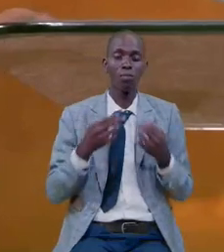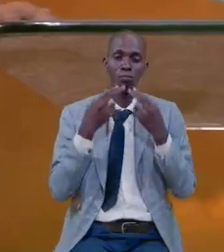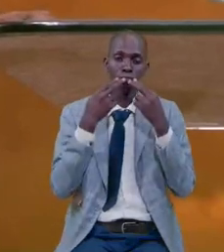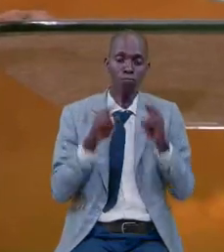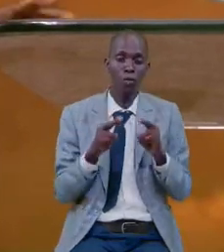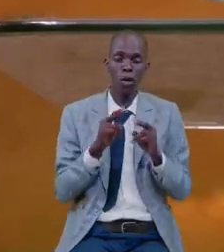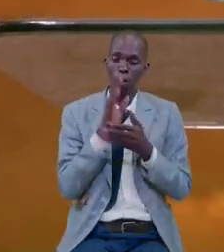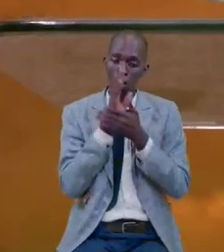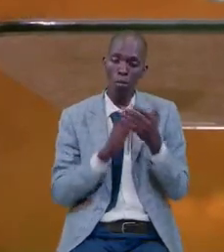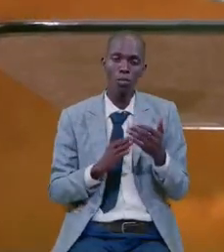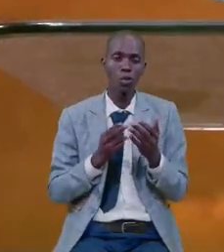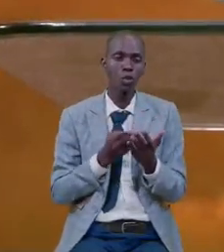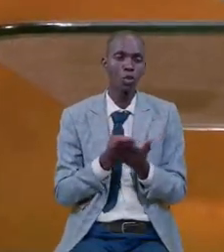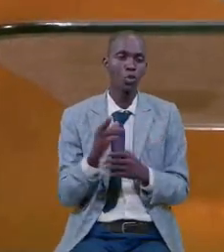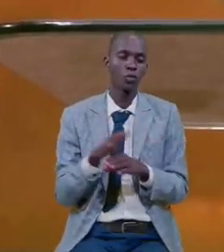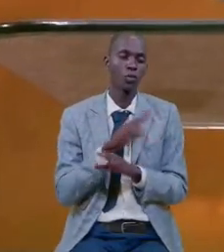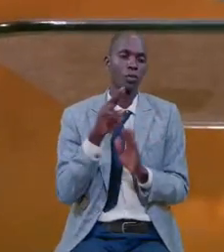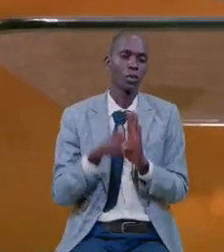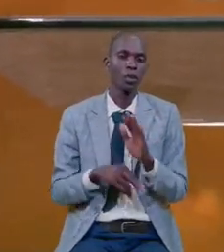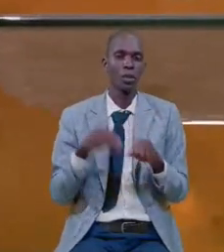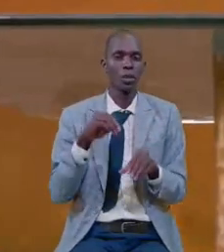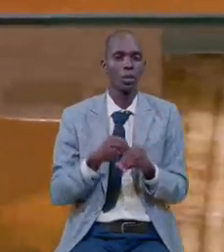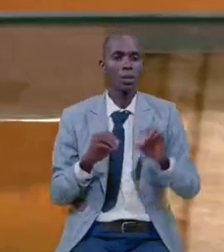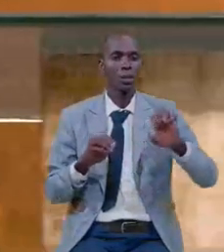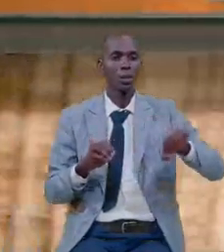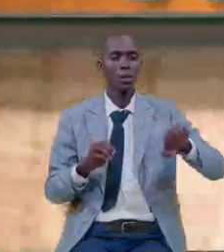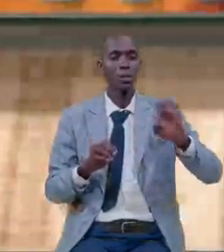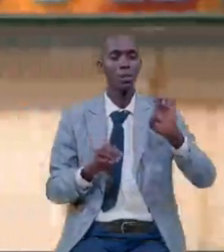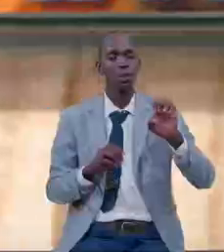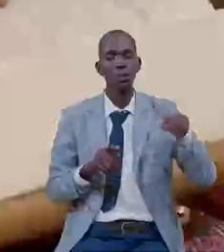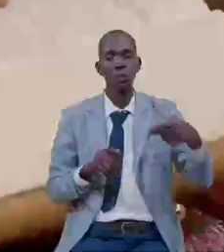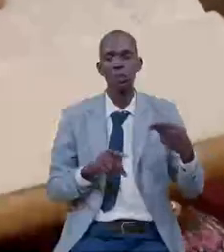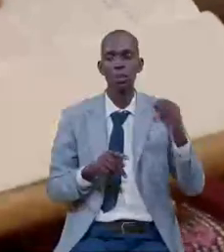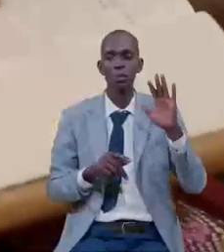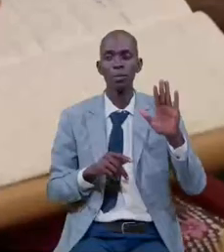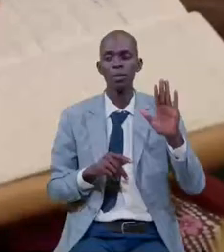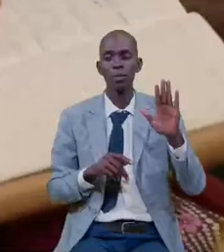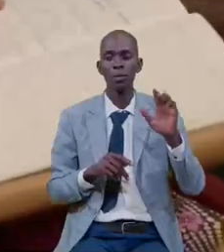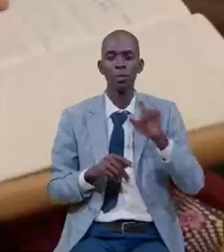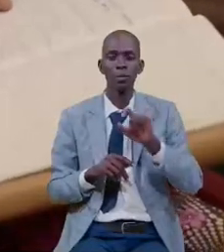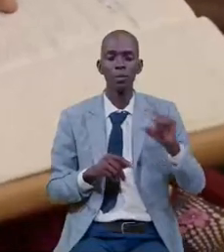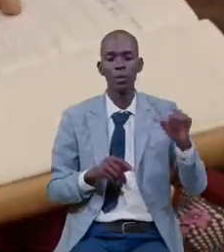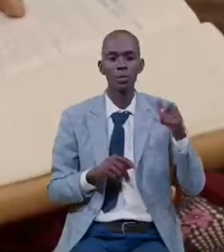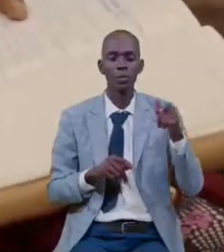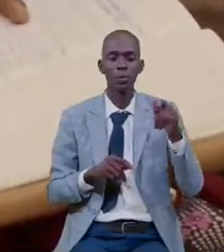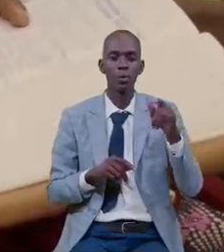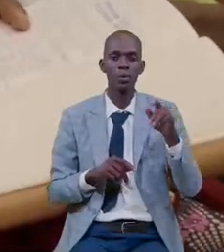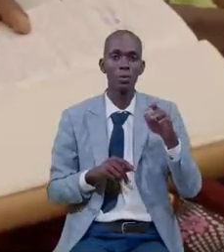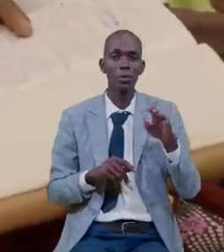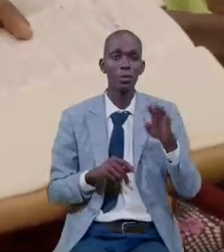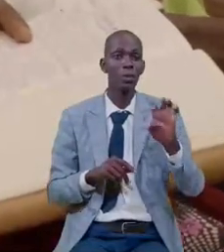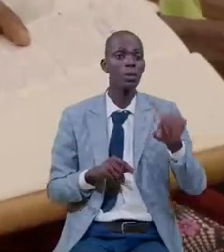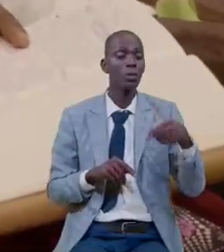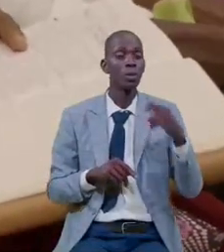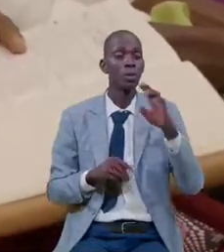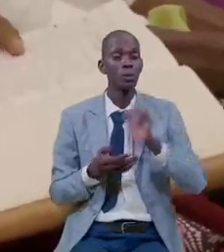véracité. On va aux Éphésiens 4, 25, c'est ainsi que vous exprimez